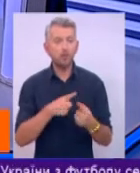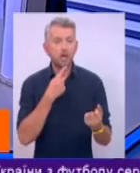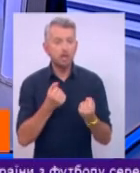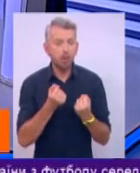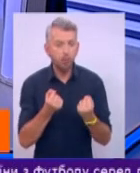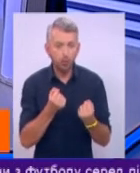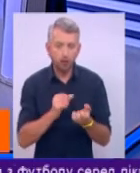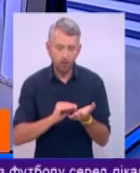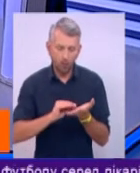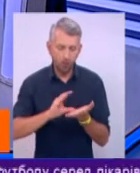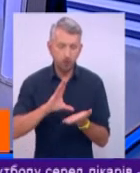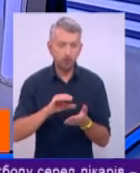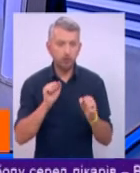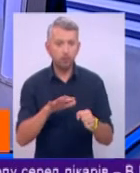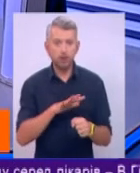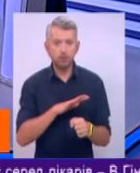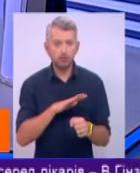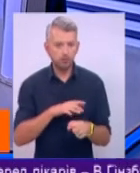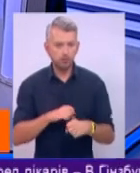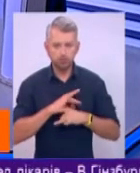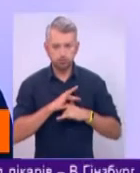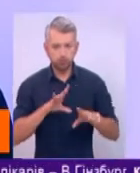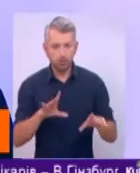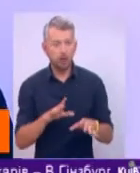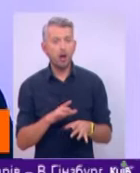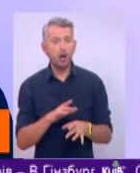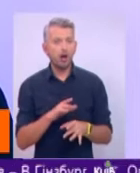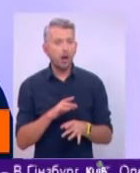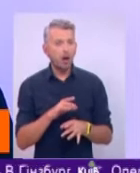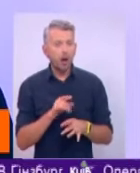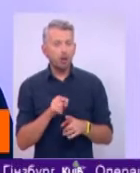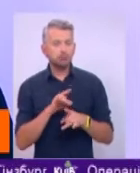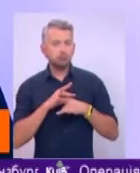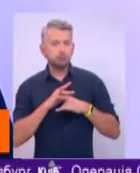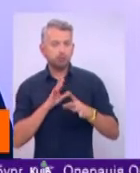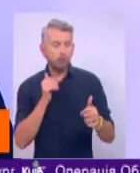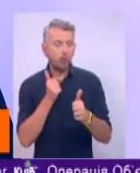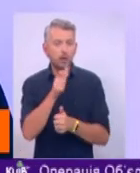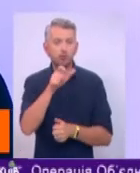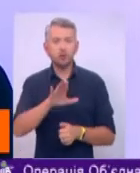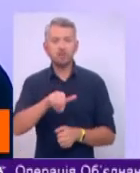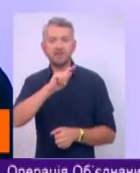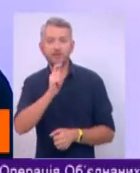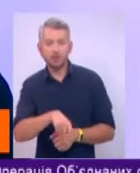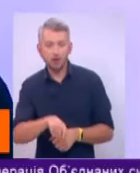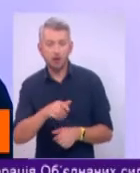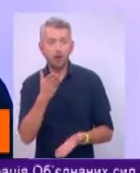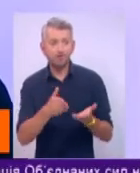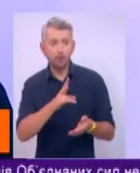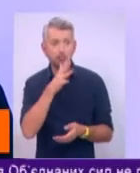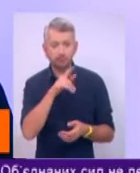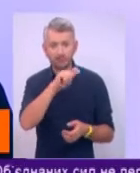вона накопичується, і можуть бути певні зриви, але ці зриви, вони доганяють людину вже після війни. Може, на самій війні